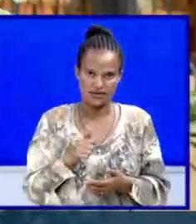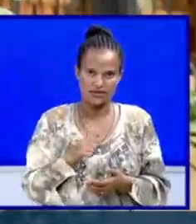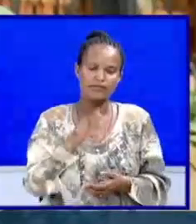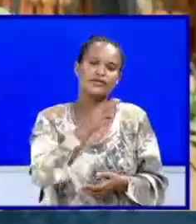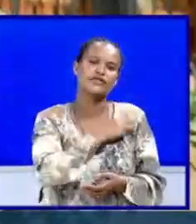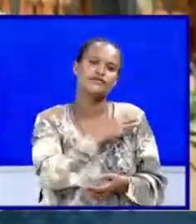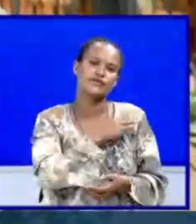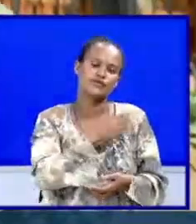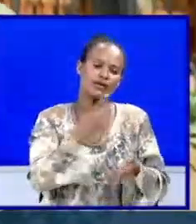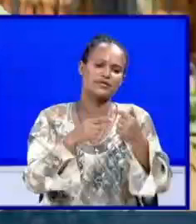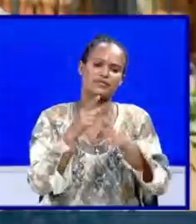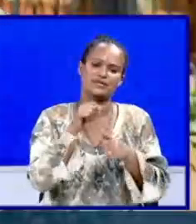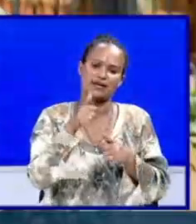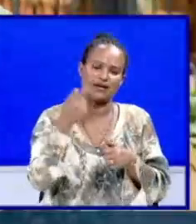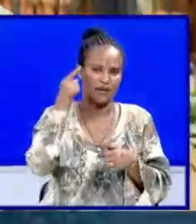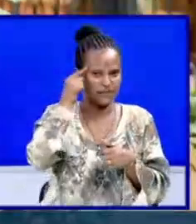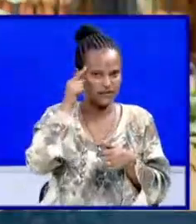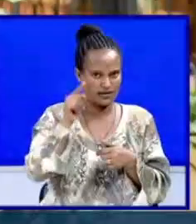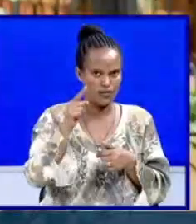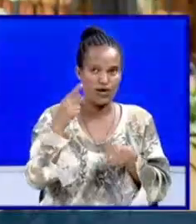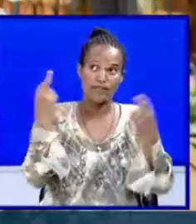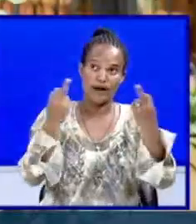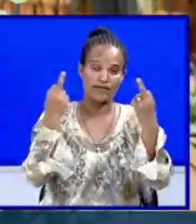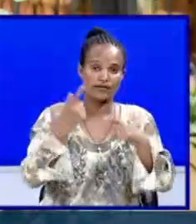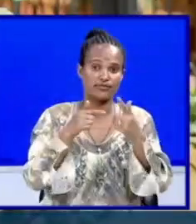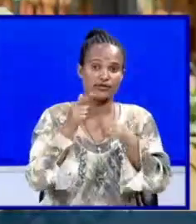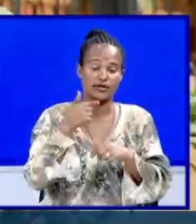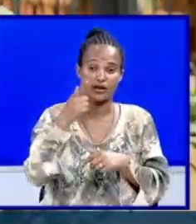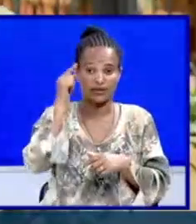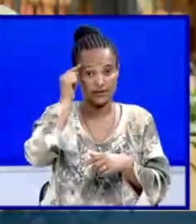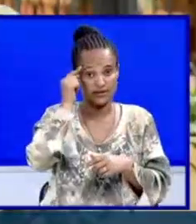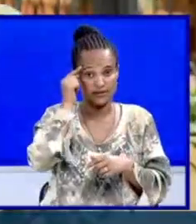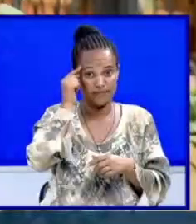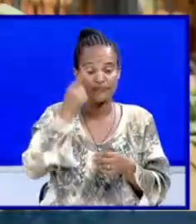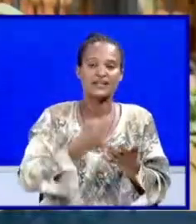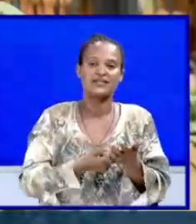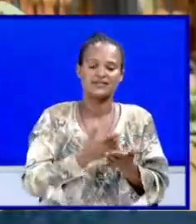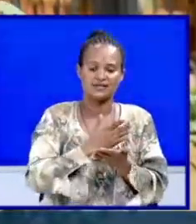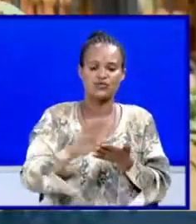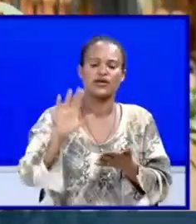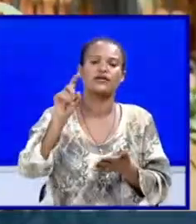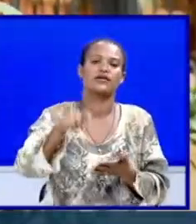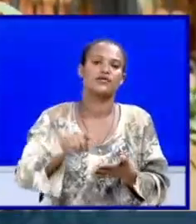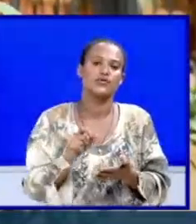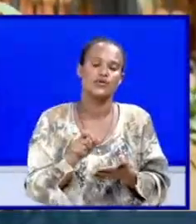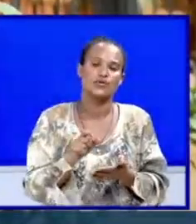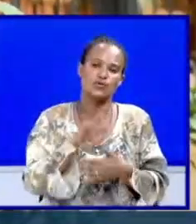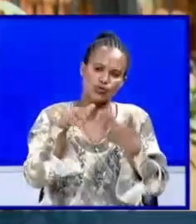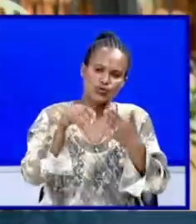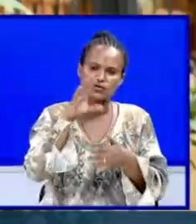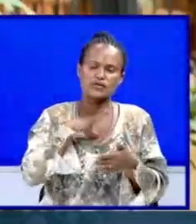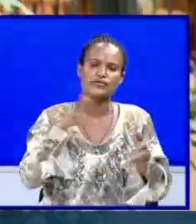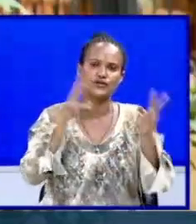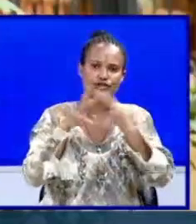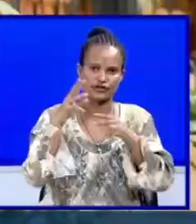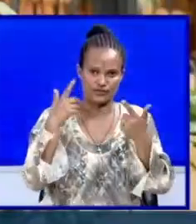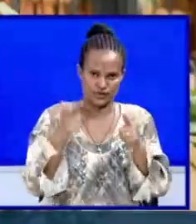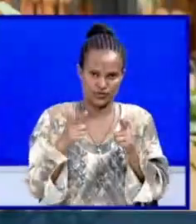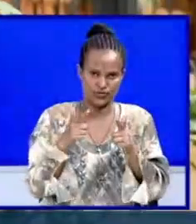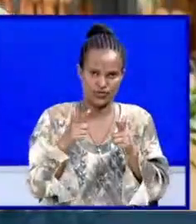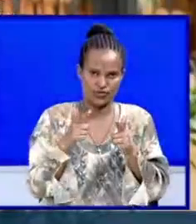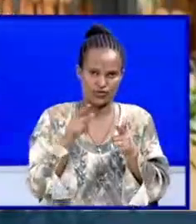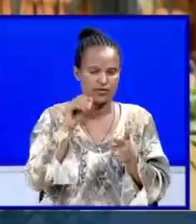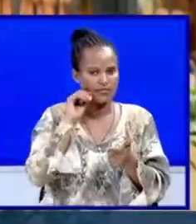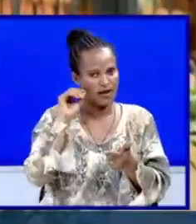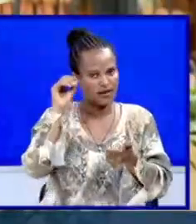ብስንፍንኡ ከም ዝመፀ ነገር ጌርካም ሕሳብ ወይ ብሓጢኣት ከም ዝመፀ ጌርካም ሕሳብ እዚ ይቐረፍ ዘለዎ ኩሉ ሰብ ሽግር ልበፅሖ በዓልሃ